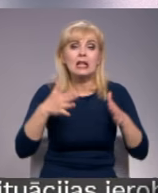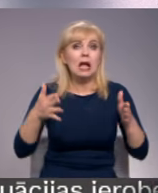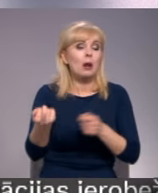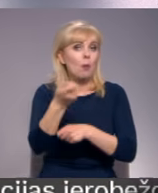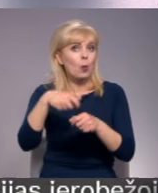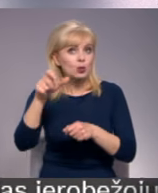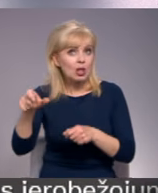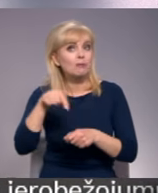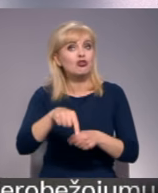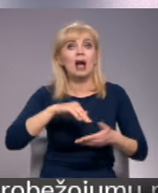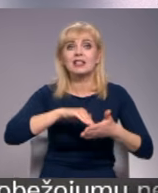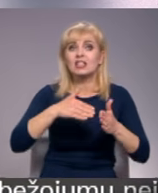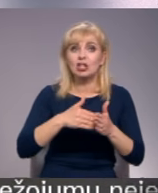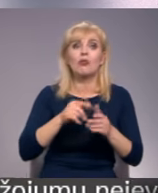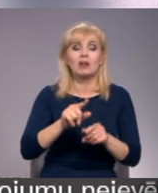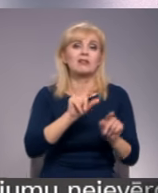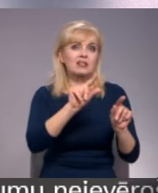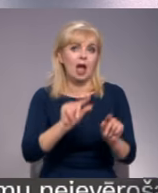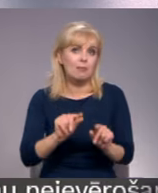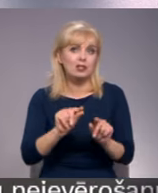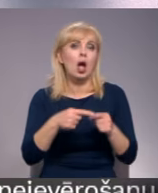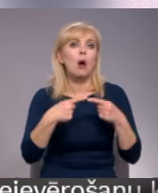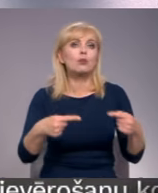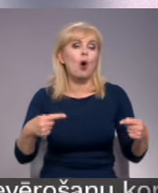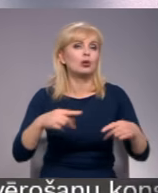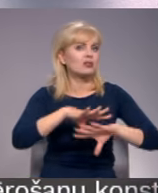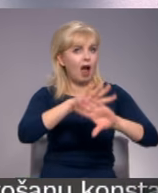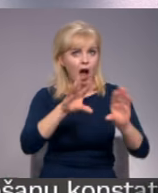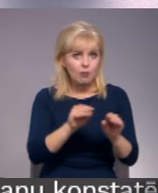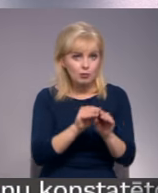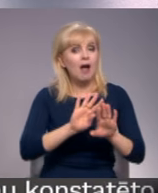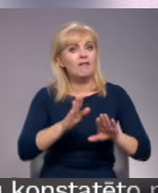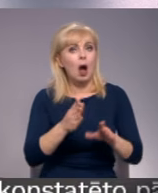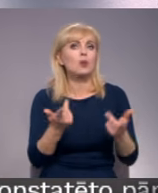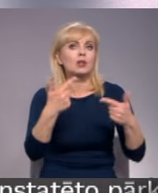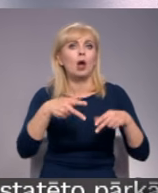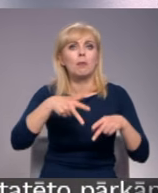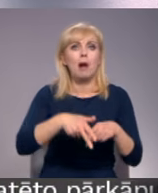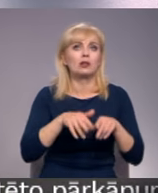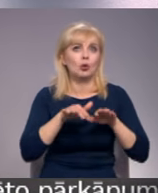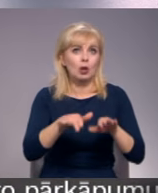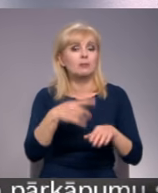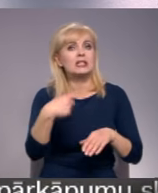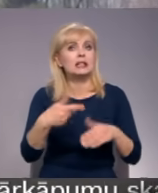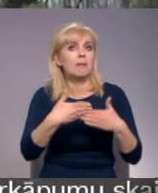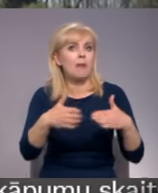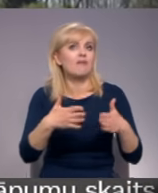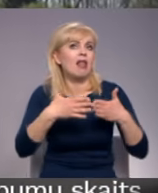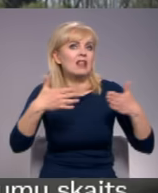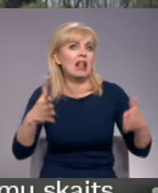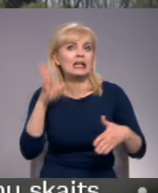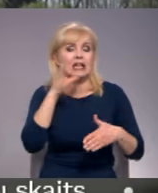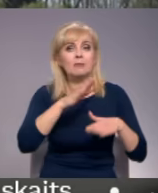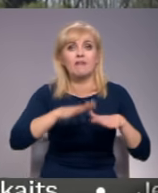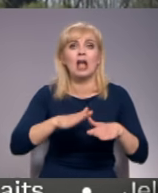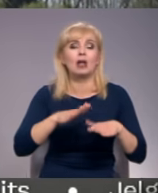apjomu vai uz laiku pārtraukt darbību, tikmēr citiem pavērs daudz lielākas iespējas vietējā tirgu, ziņo Aizputs televīzija. Neierasts klusums